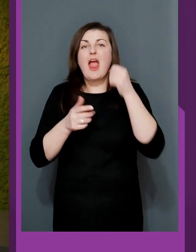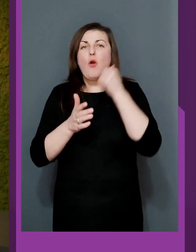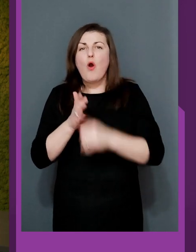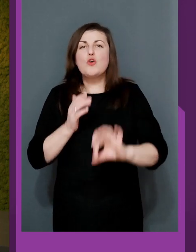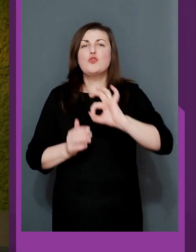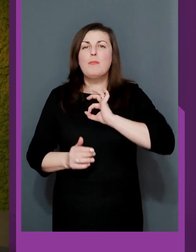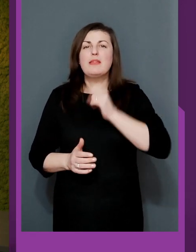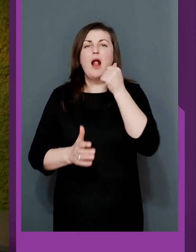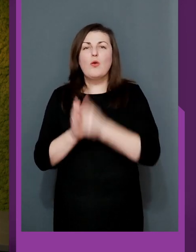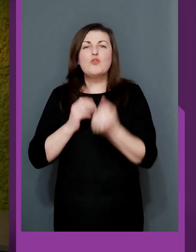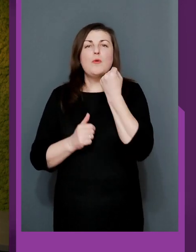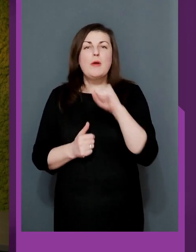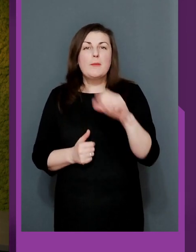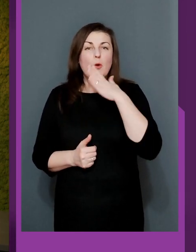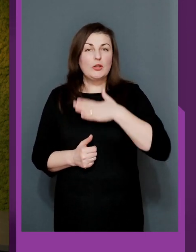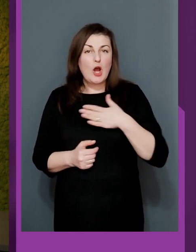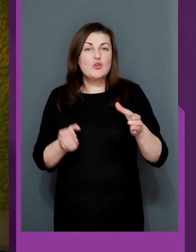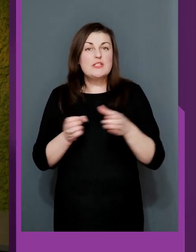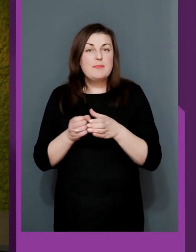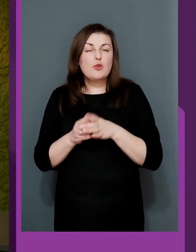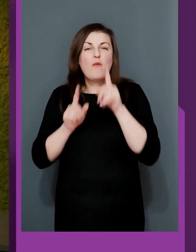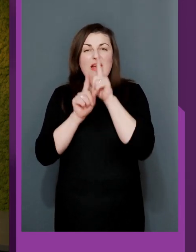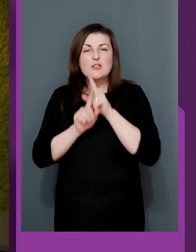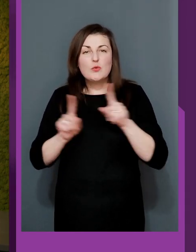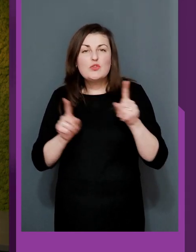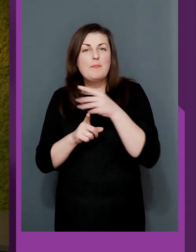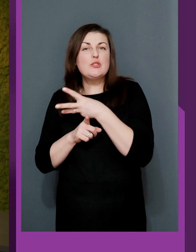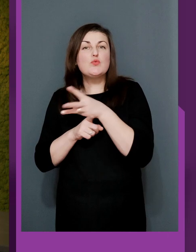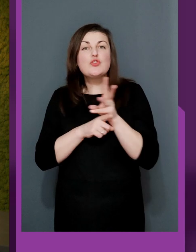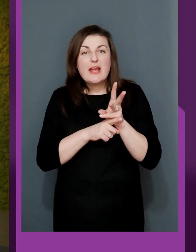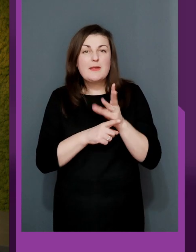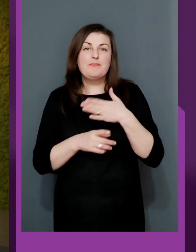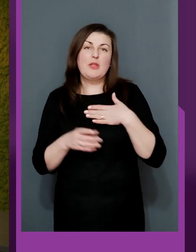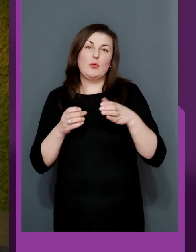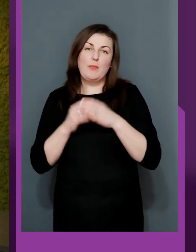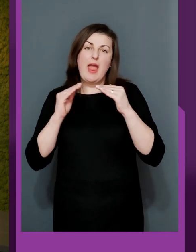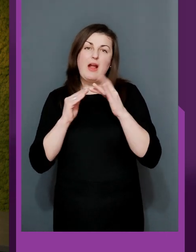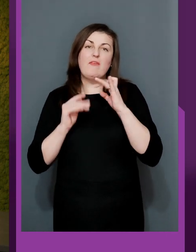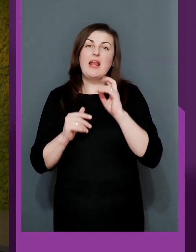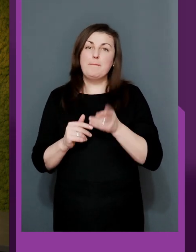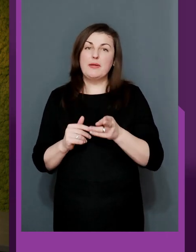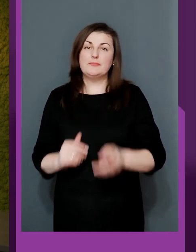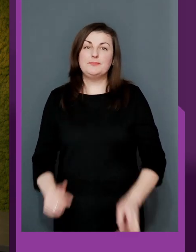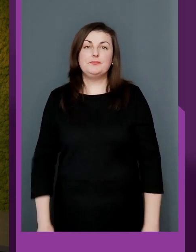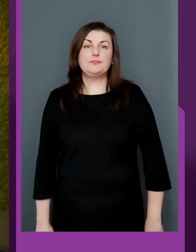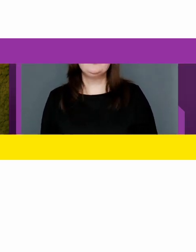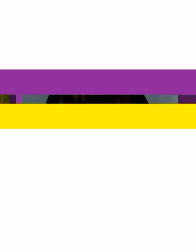і кожну медаль кожну перемогу нашої збірної в ексклюзивному сюжеті знімальної групи каналу